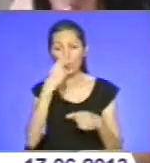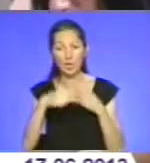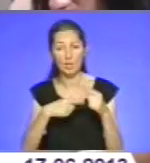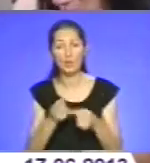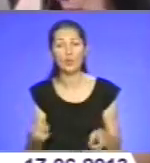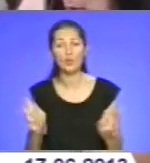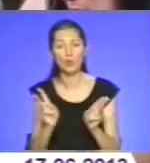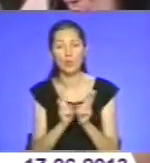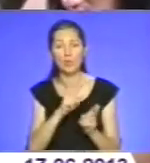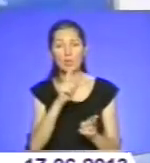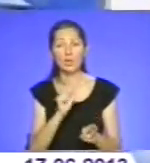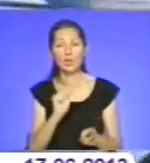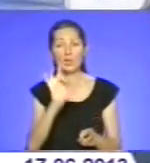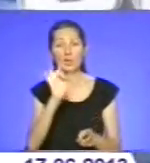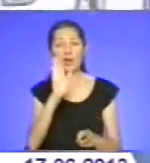у Господа.